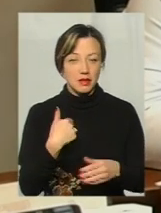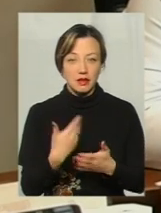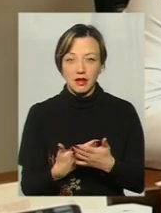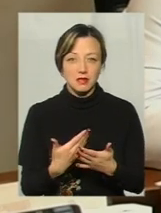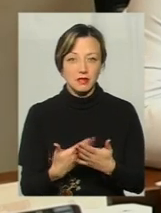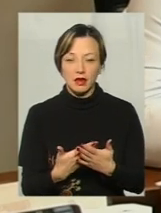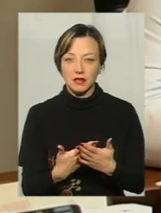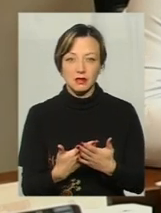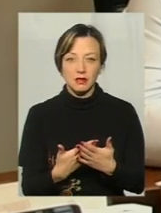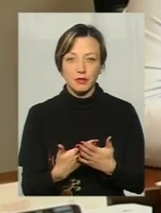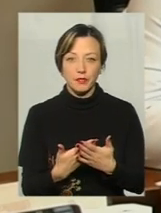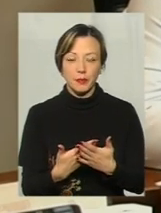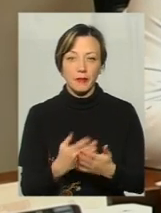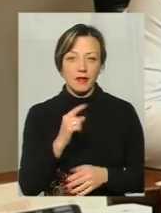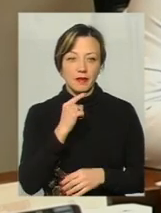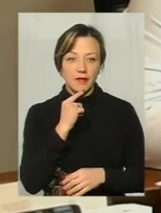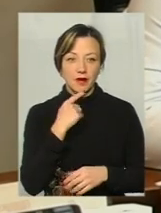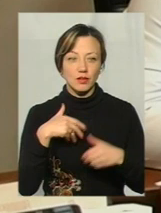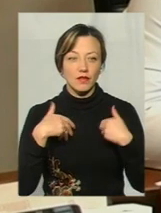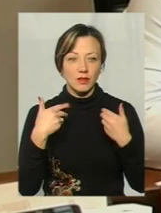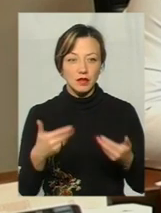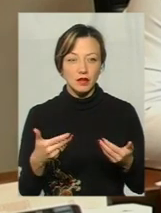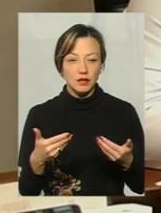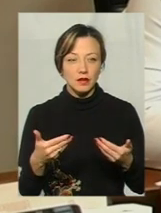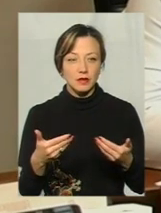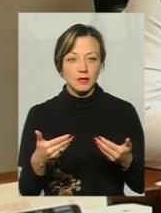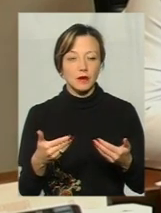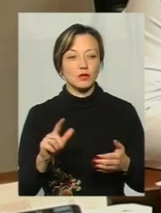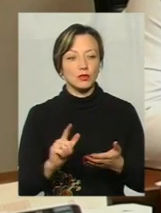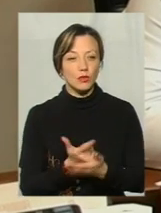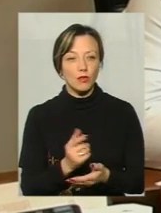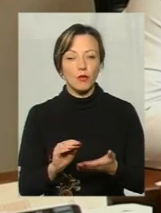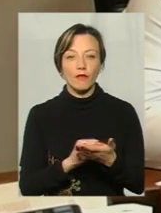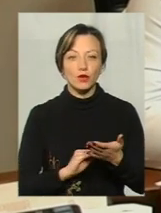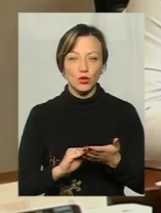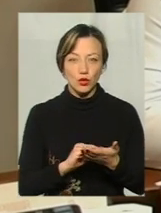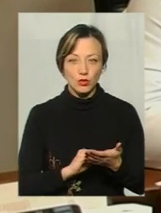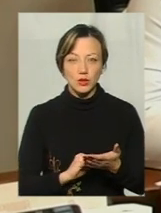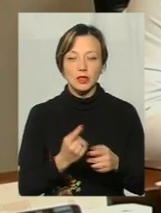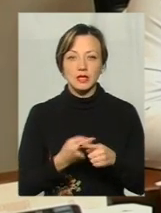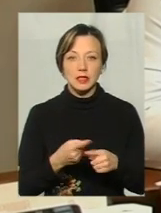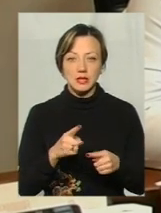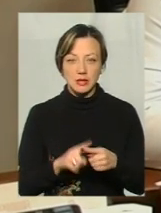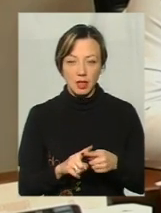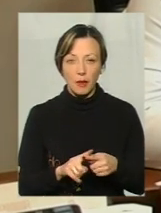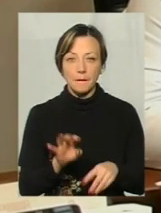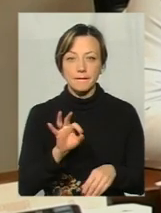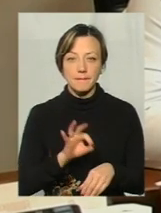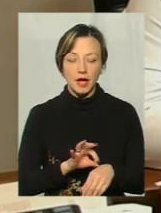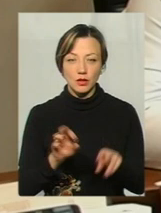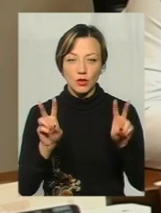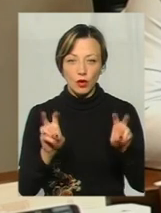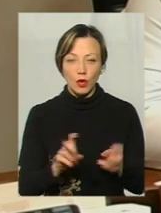так важко висловитися. Опять же, повторюсь, що дана патологія